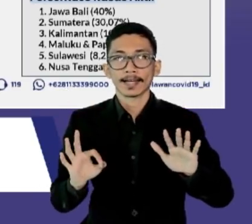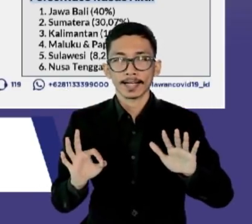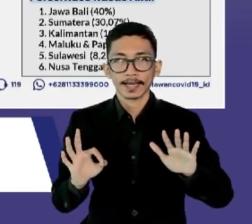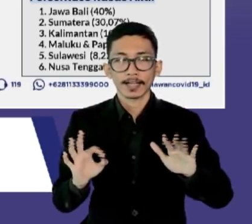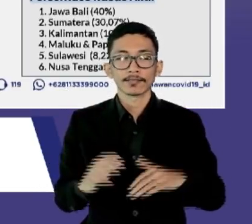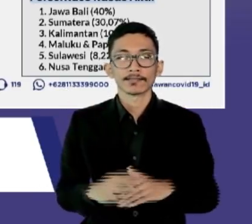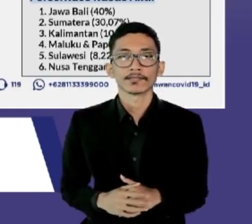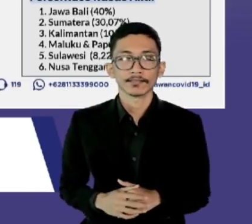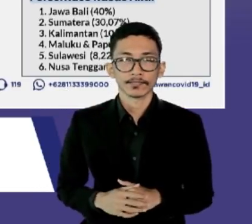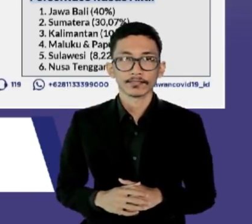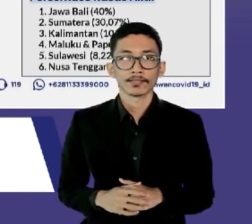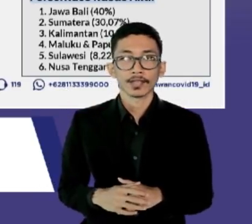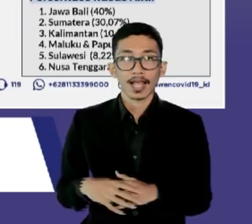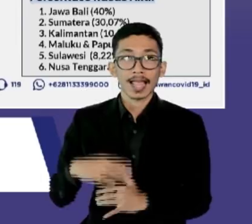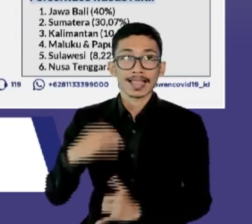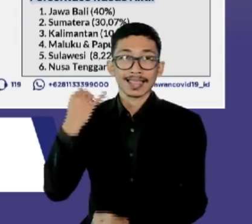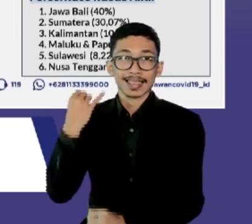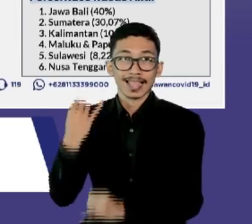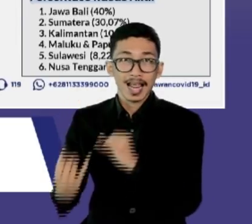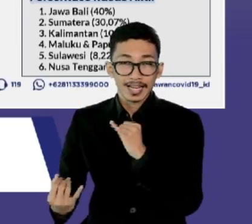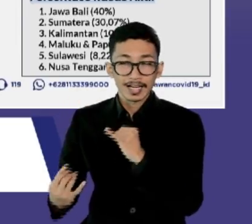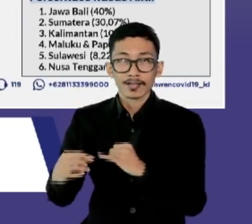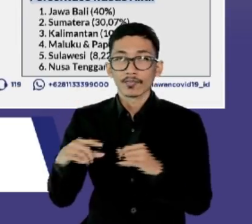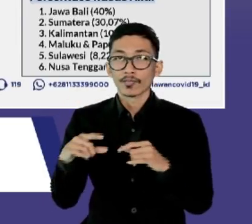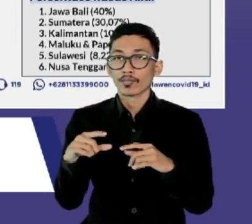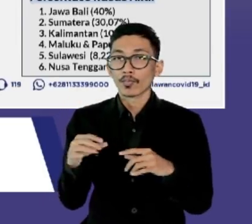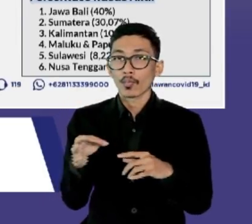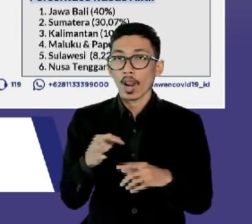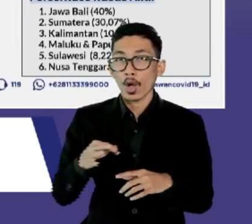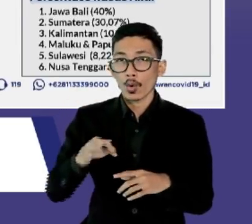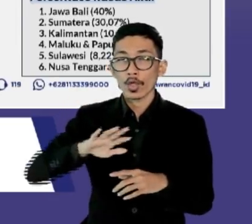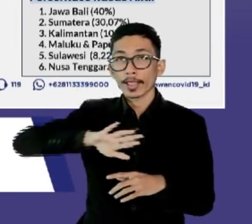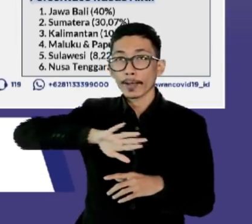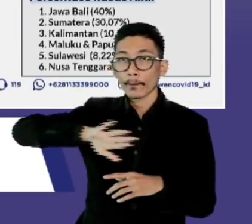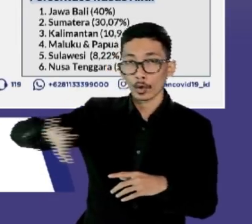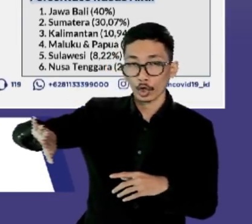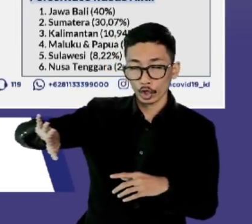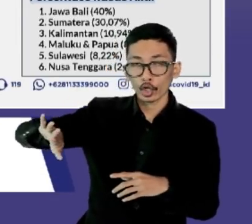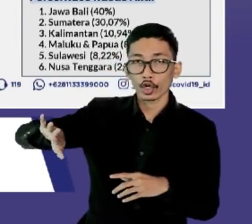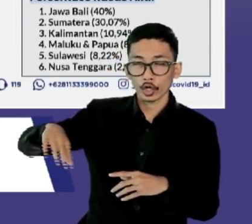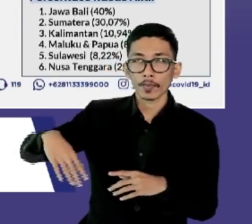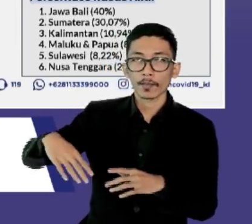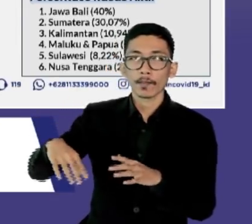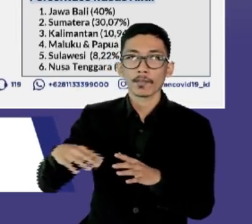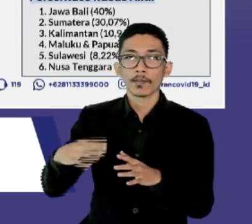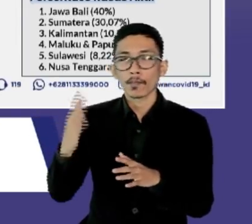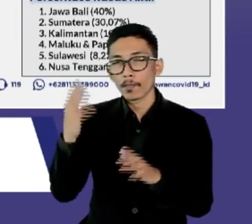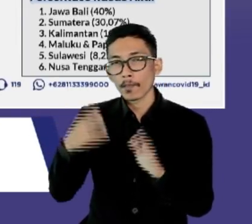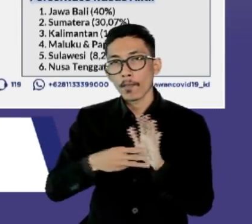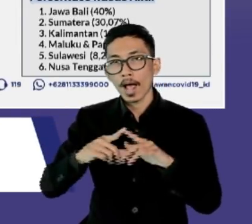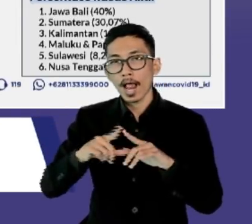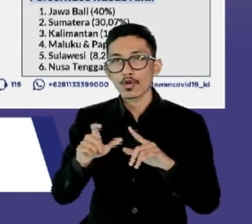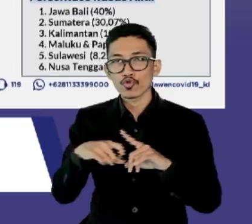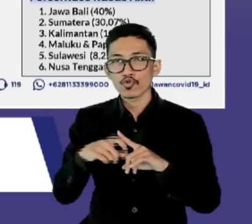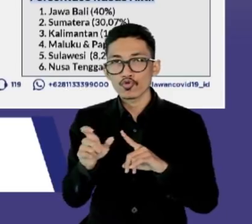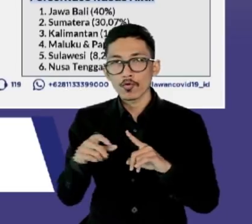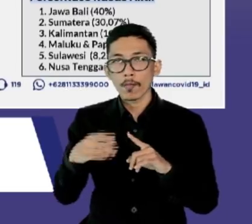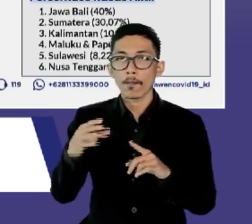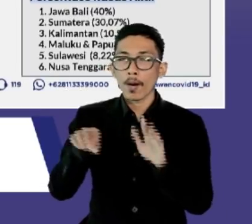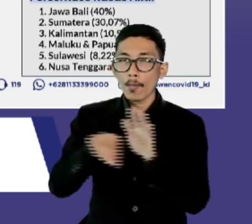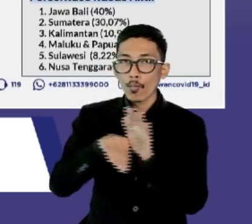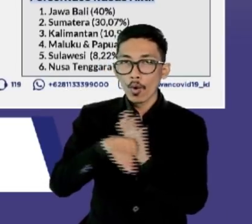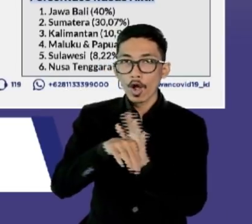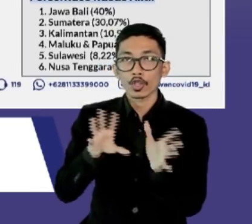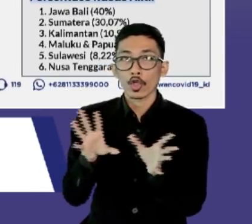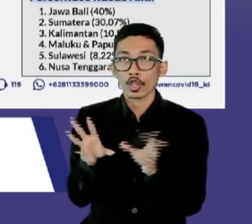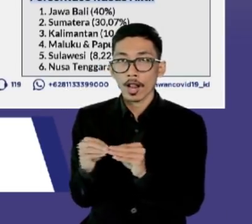Terakhir, pada pulau paling timur di Indonesia yaitu Maluku dan Papua, per 5 September total kasus